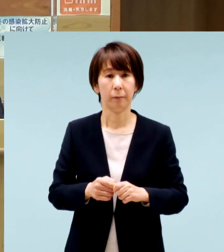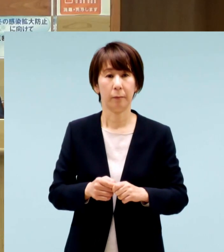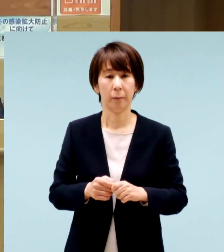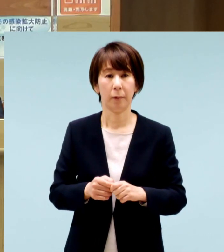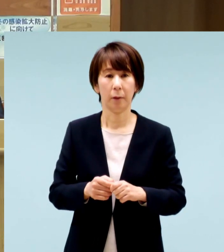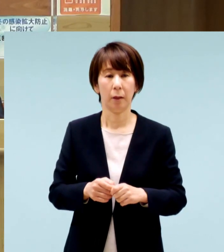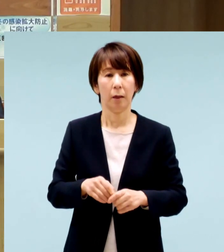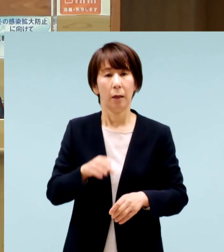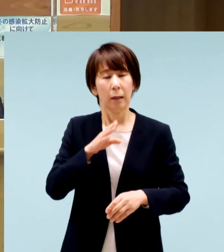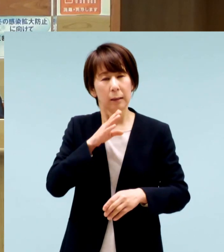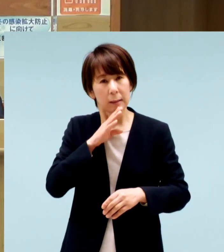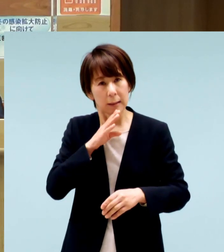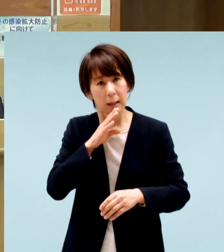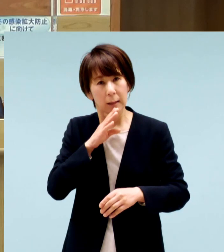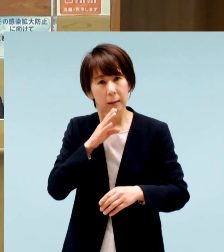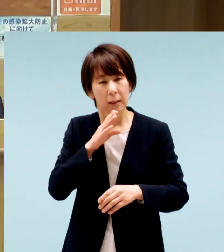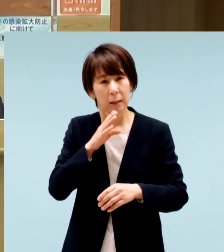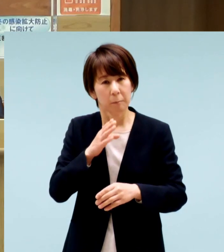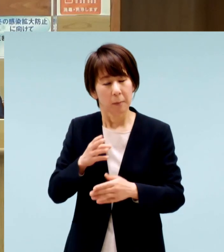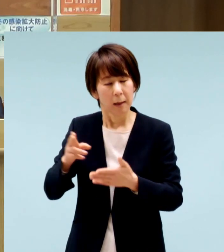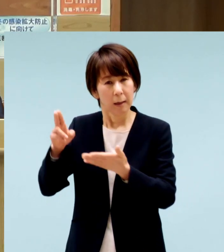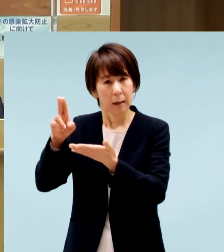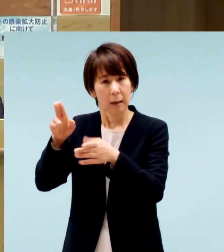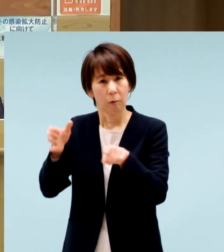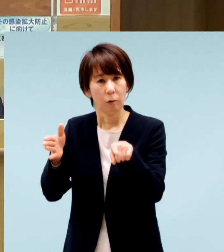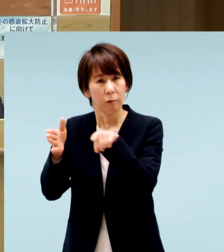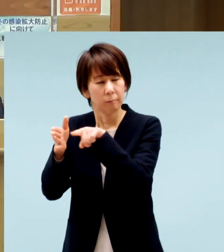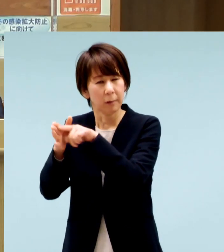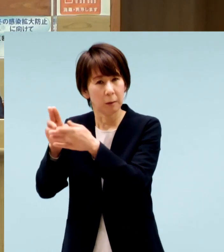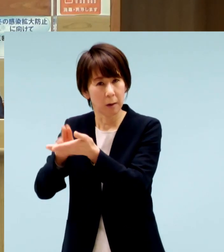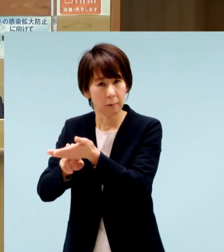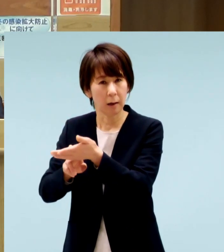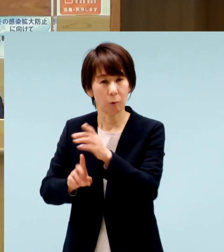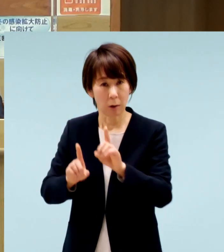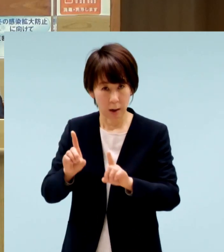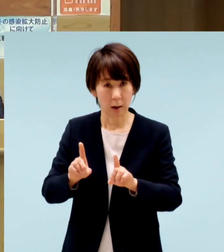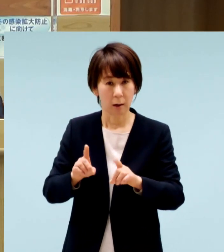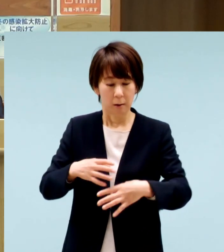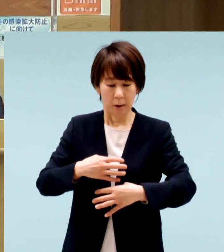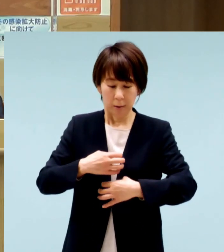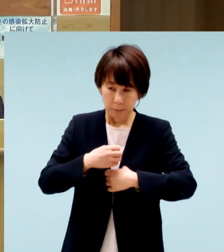反映をされるかどうか注視をしているところであります、